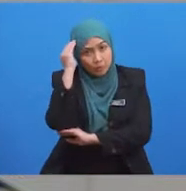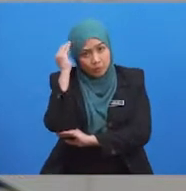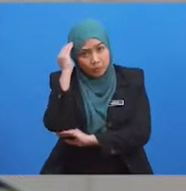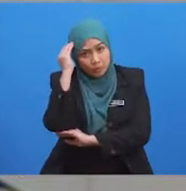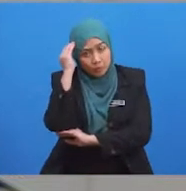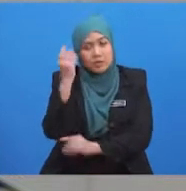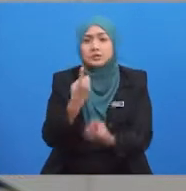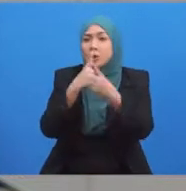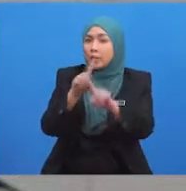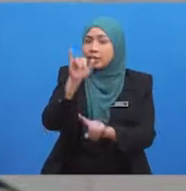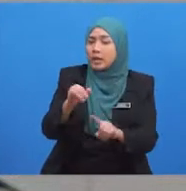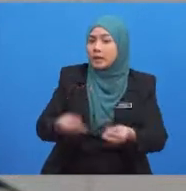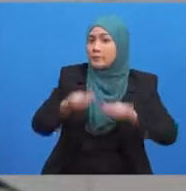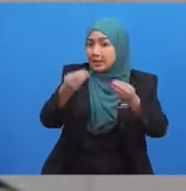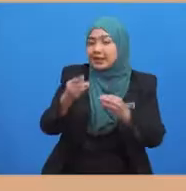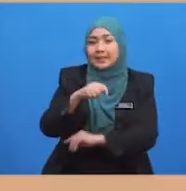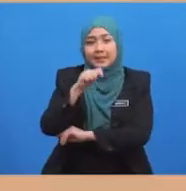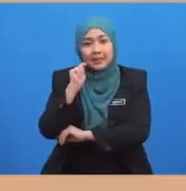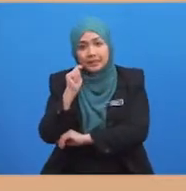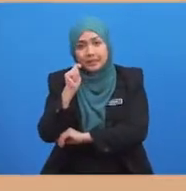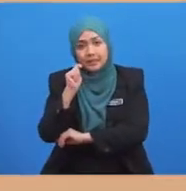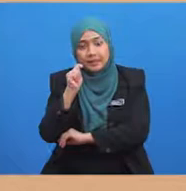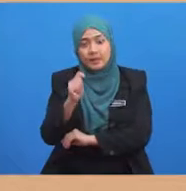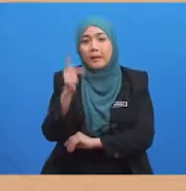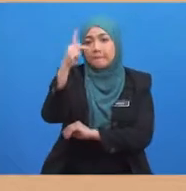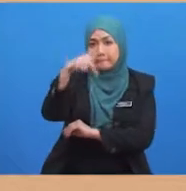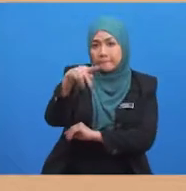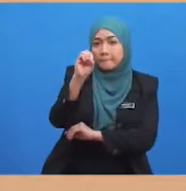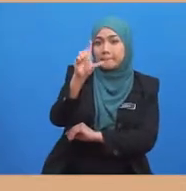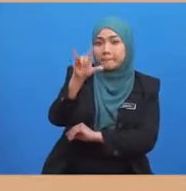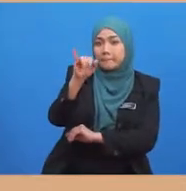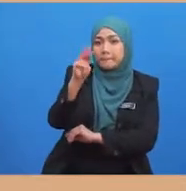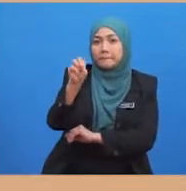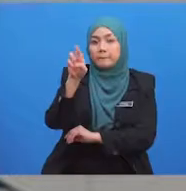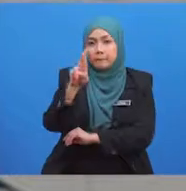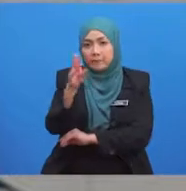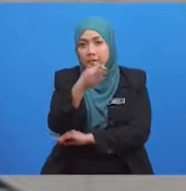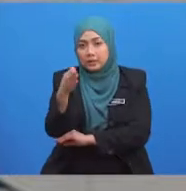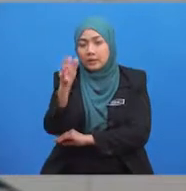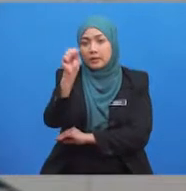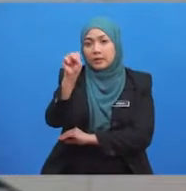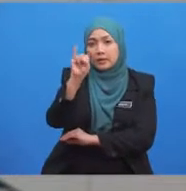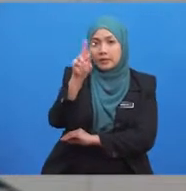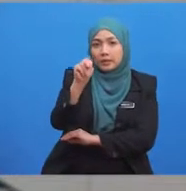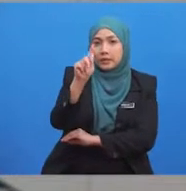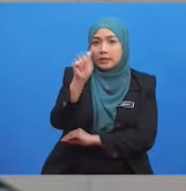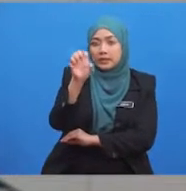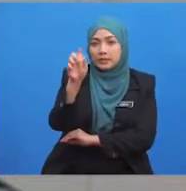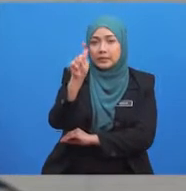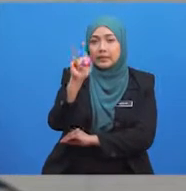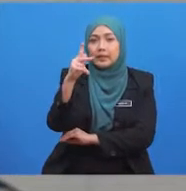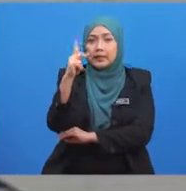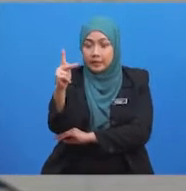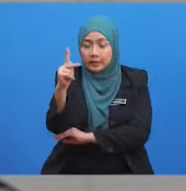diberi tadi merupakan sejenis polimer sintetik? Jadi,